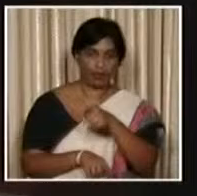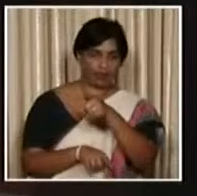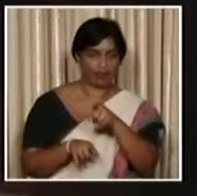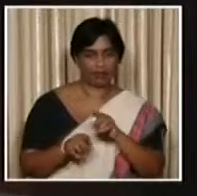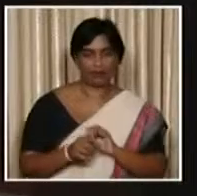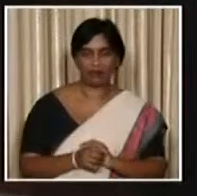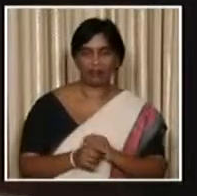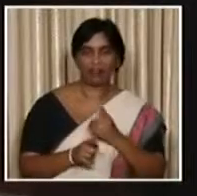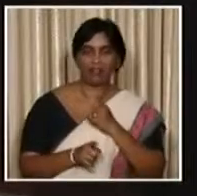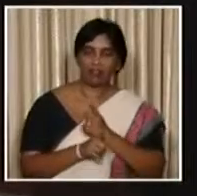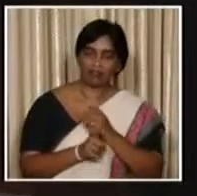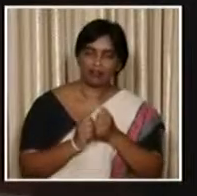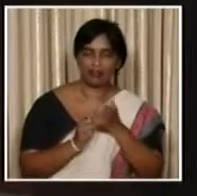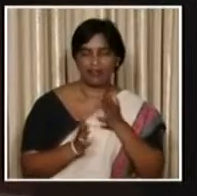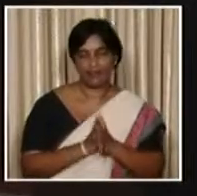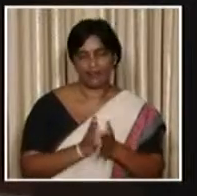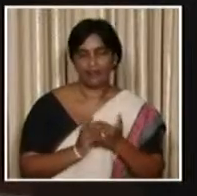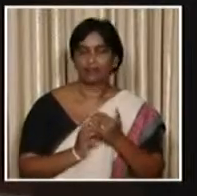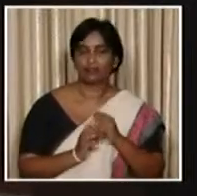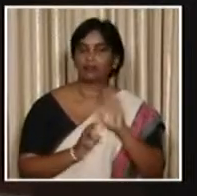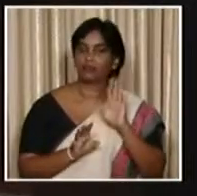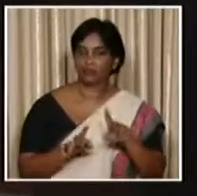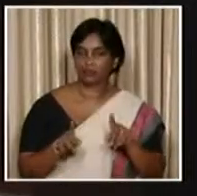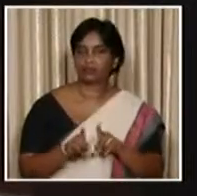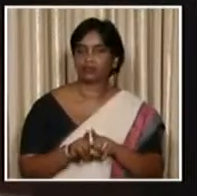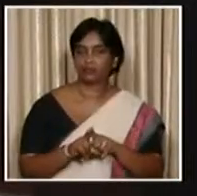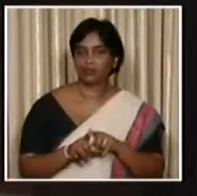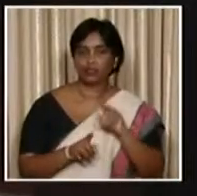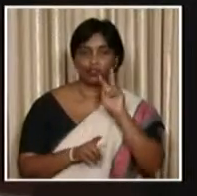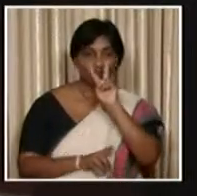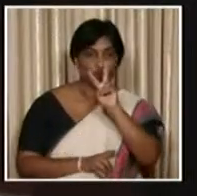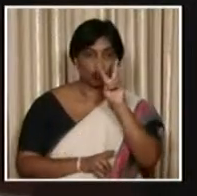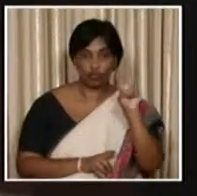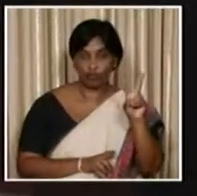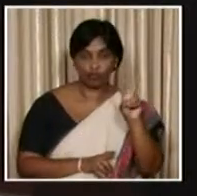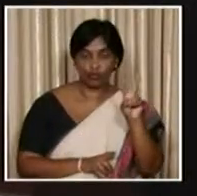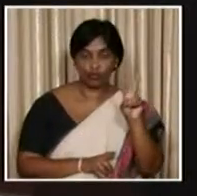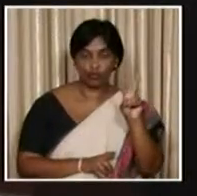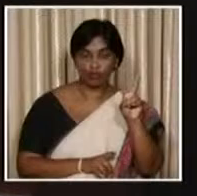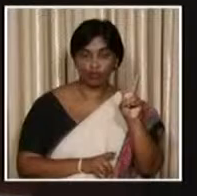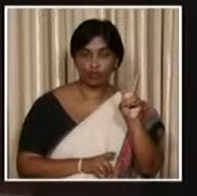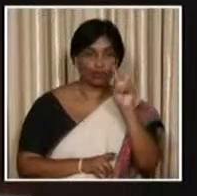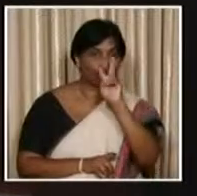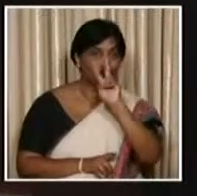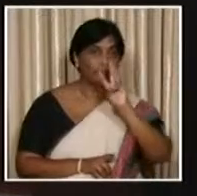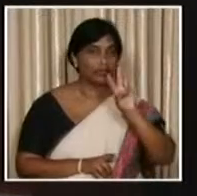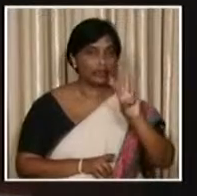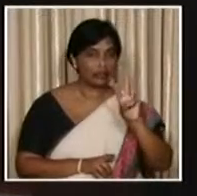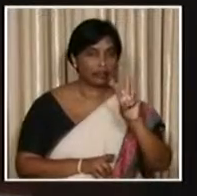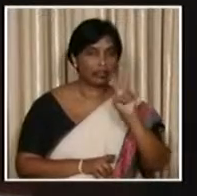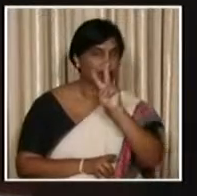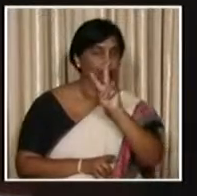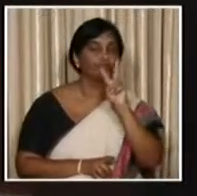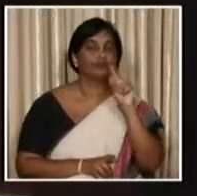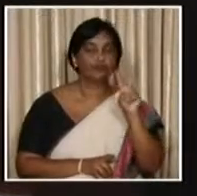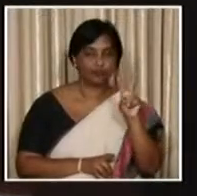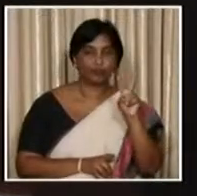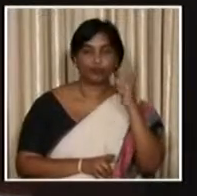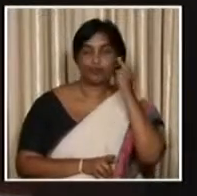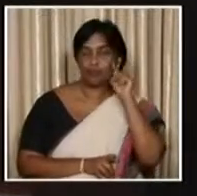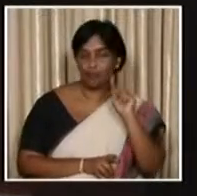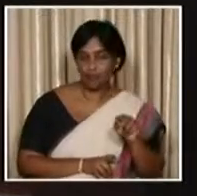හරි, ගුරුන්ටත් අකුරු වරදිනවා. ඉතින් මේ 22 එක නැතුව, මේ 23 එක නැතුව 22 එක